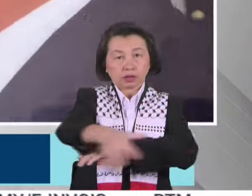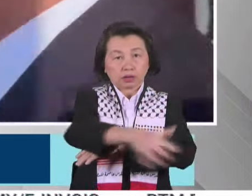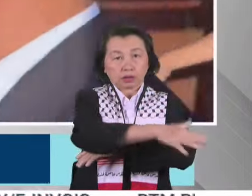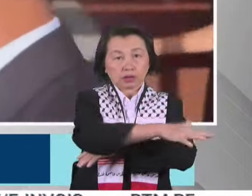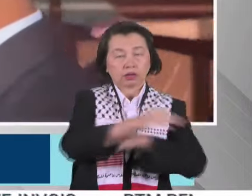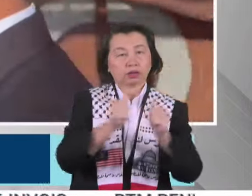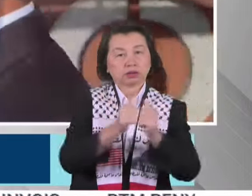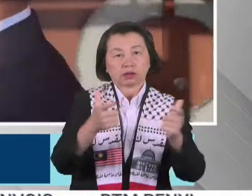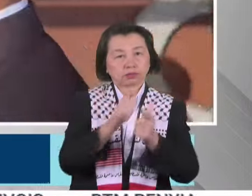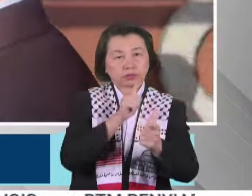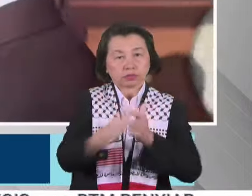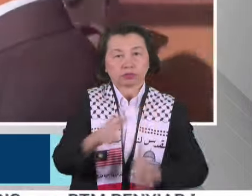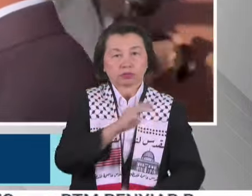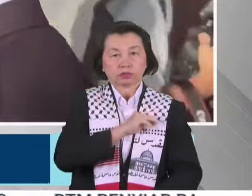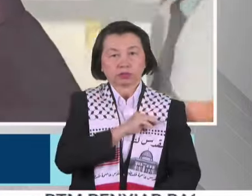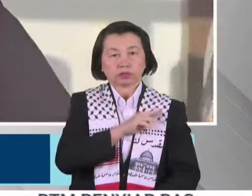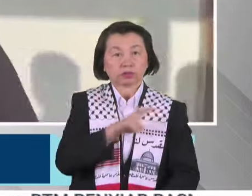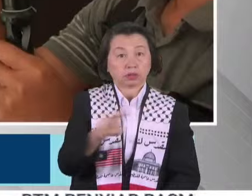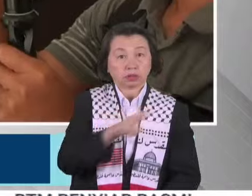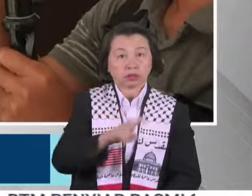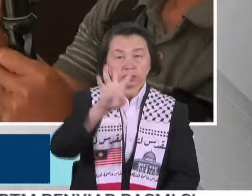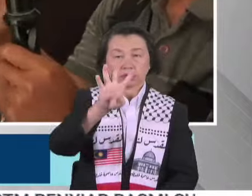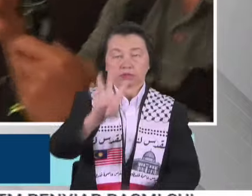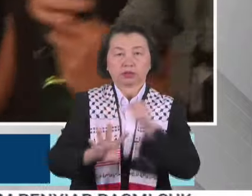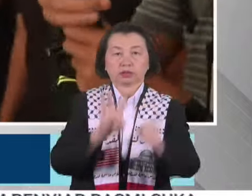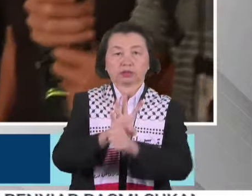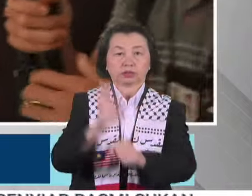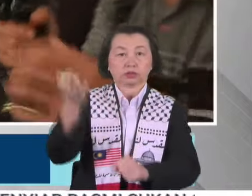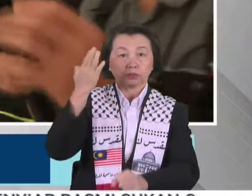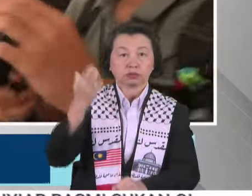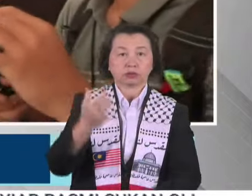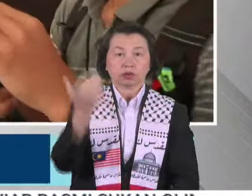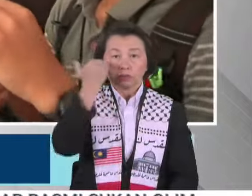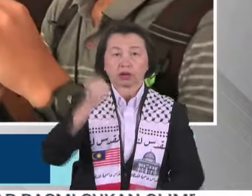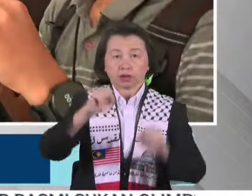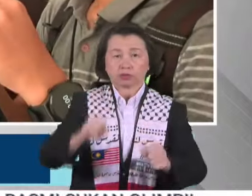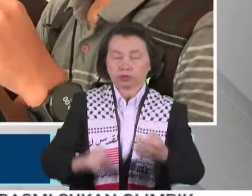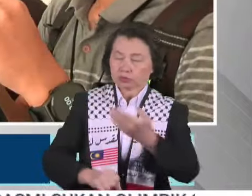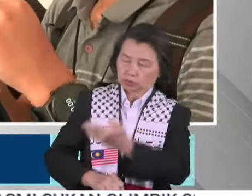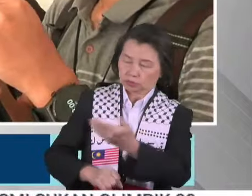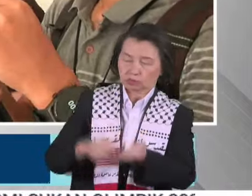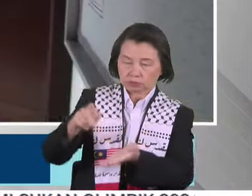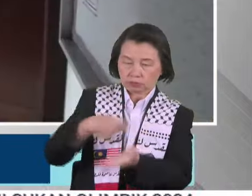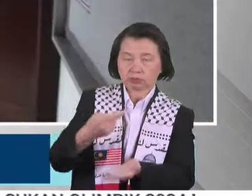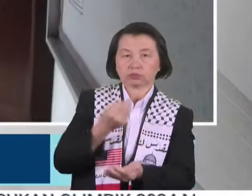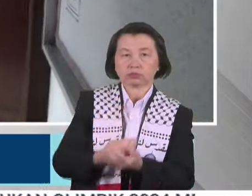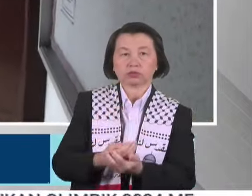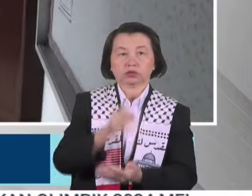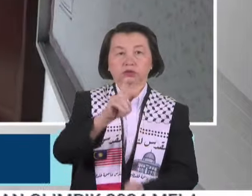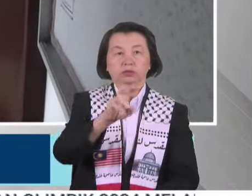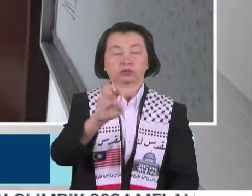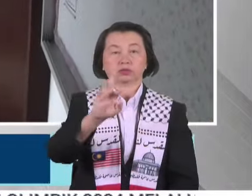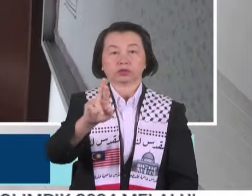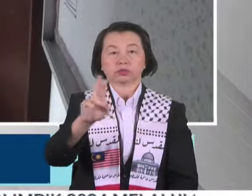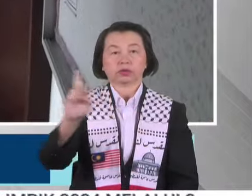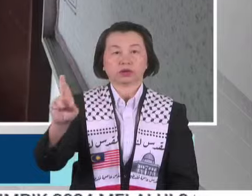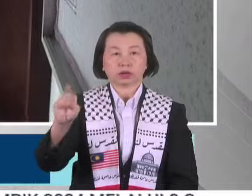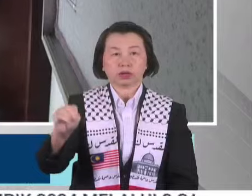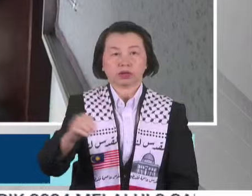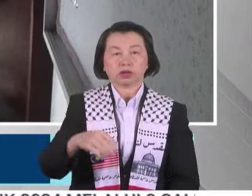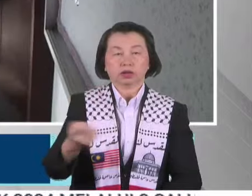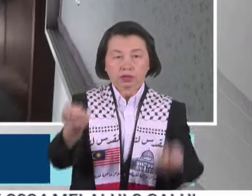negara tanpa kelulusan Menteri Pengangkutan 4 tahun lalu. Mahkamah benar tertuduh di Kak Jamin